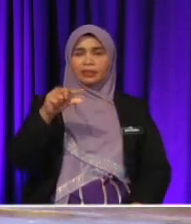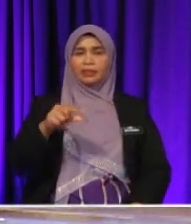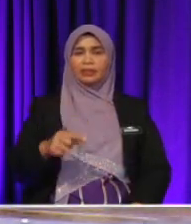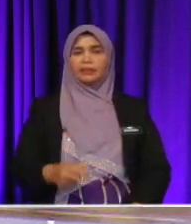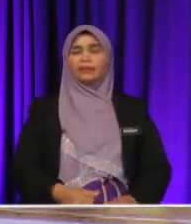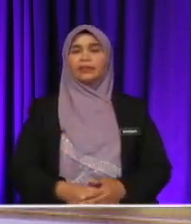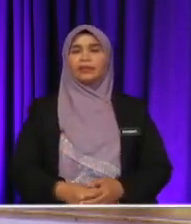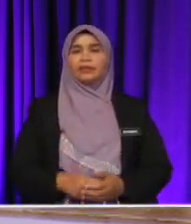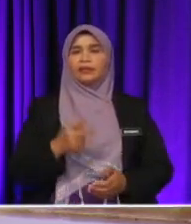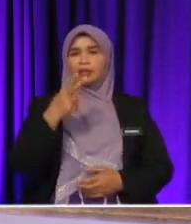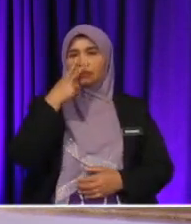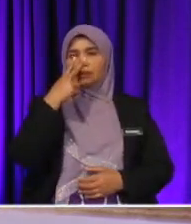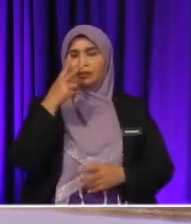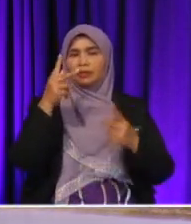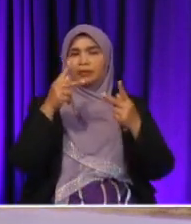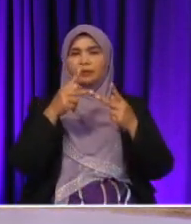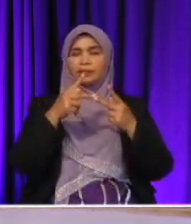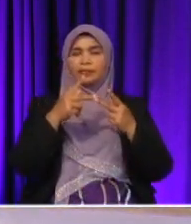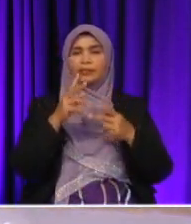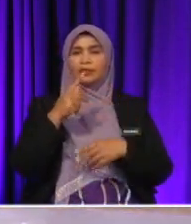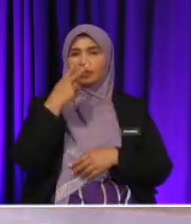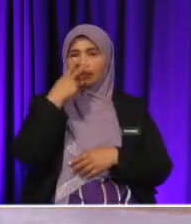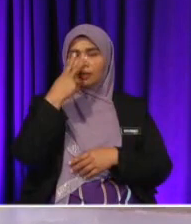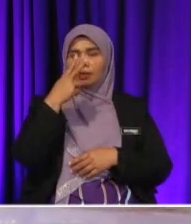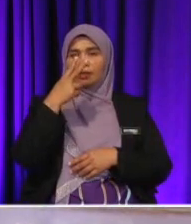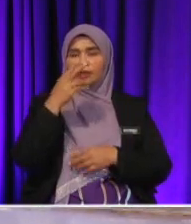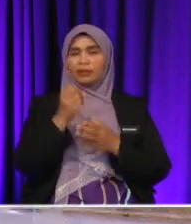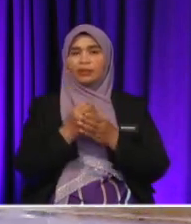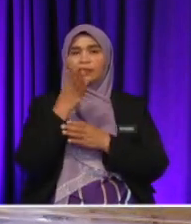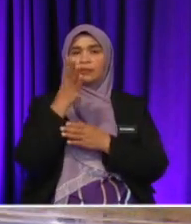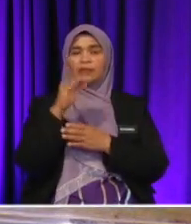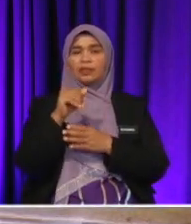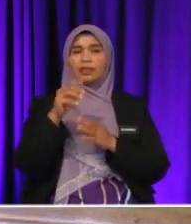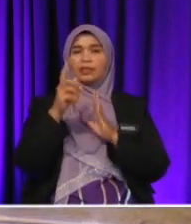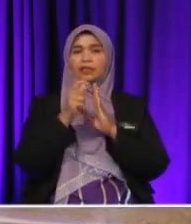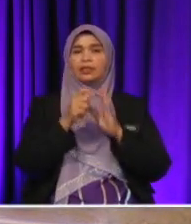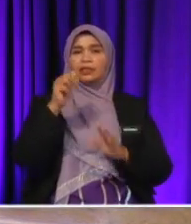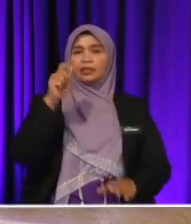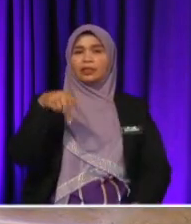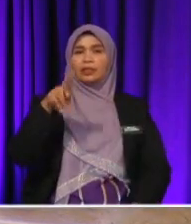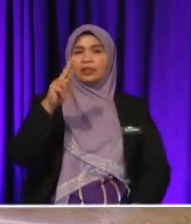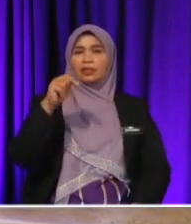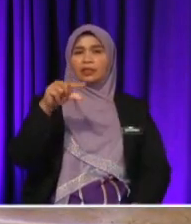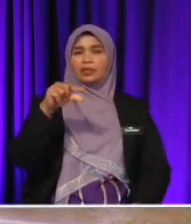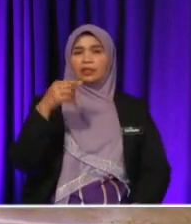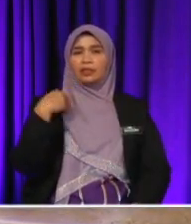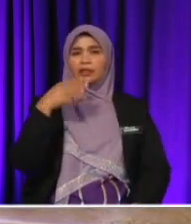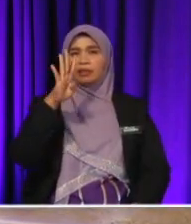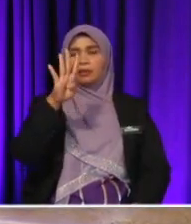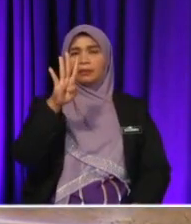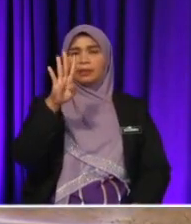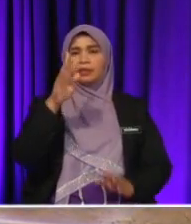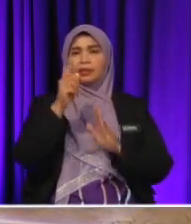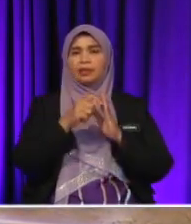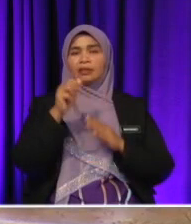lihat satu demi satu penyesuaian dia kita lihat dulu tumbuhan yang terapung ada empat penyesuaian tumbuhan